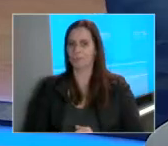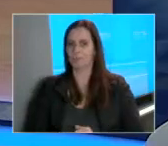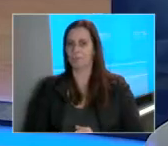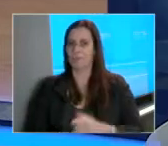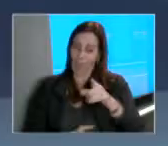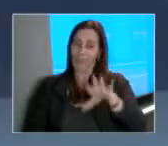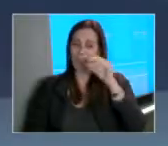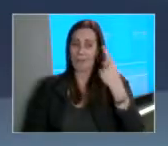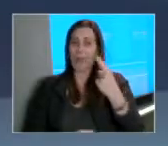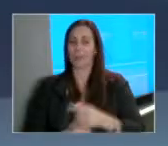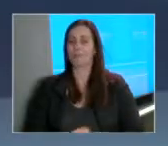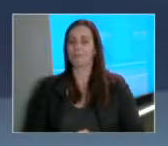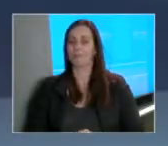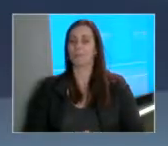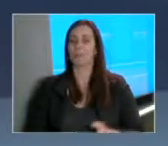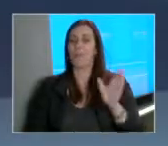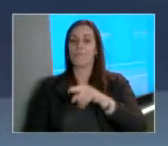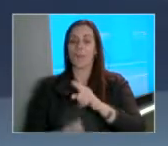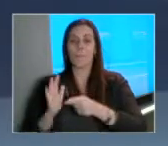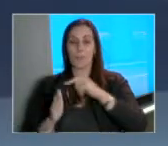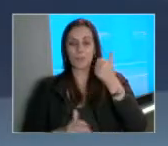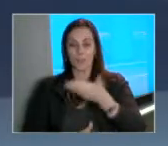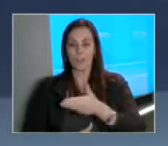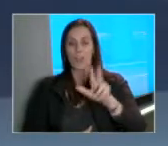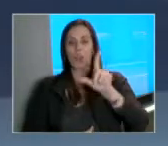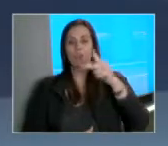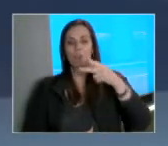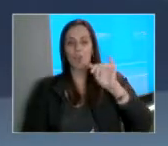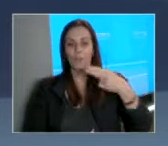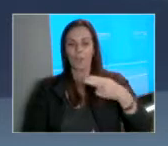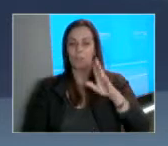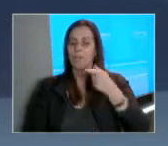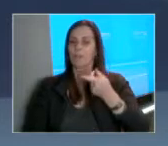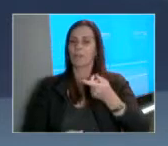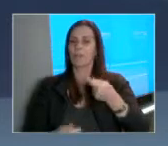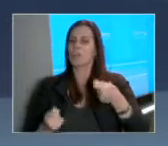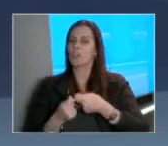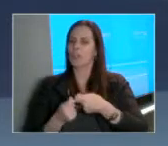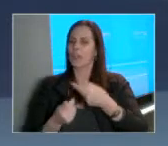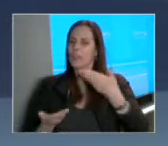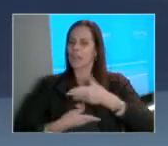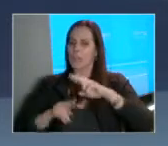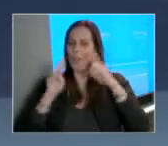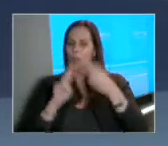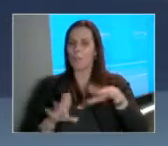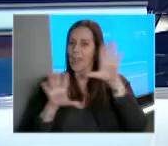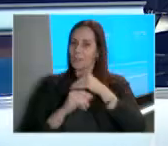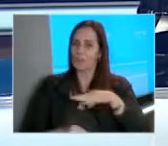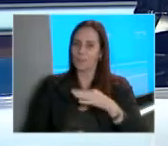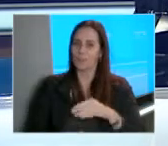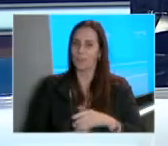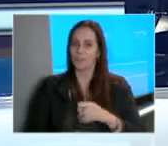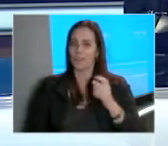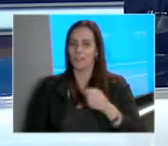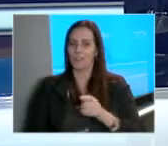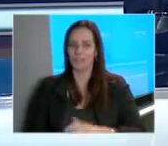תגלי. ברוך השם. ועוד אחת איתנו לראשונה פה, צופיה נהון, בעלת עסק לקשרי ממשל ויחסים בינלאומיים, מה שלומך? ערב טוב. זה נשמע כמו